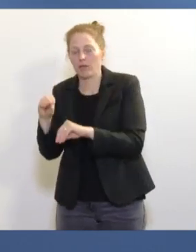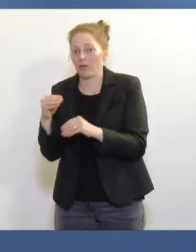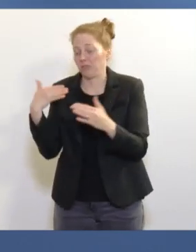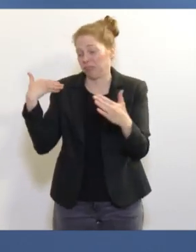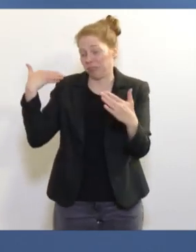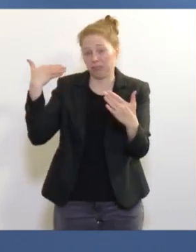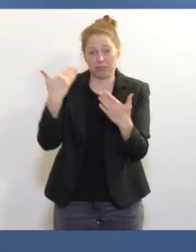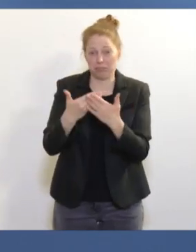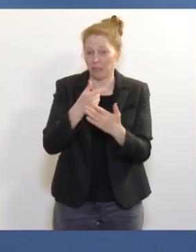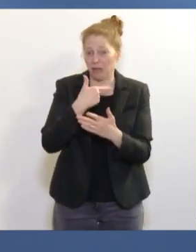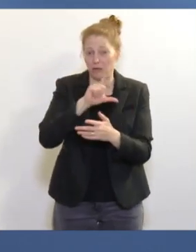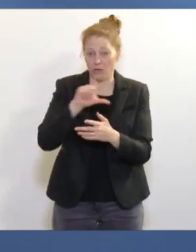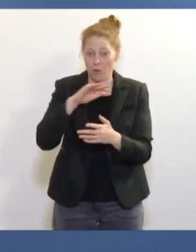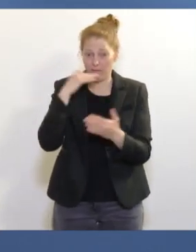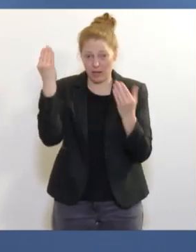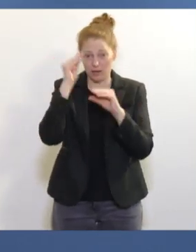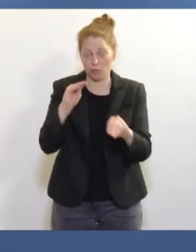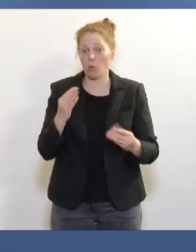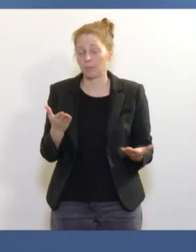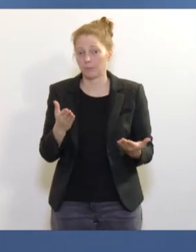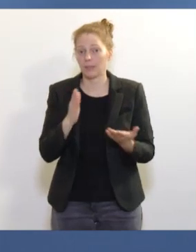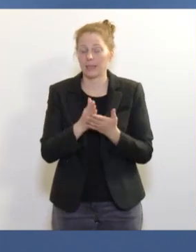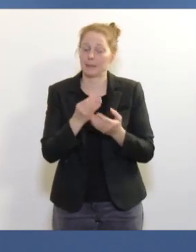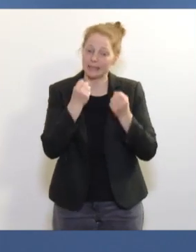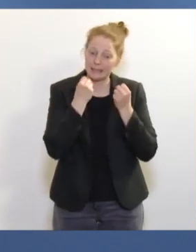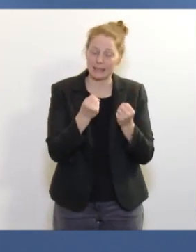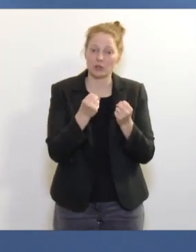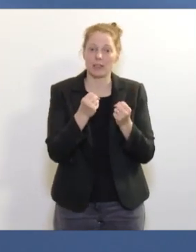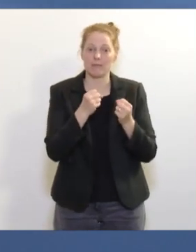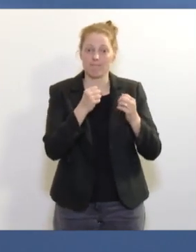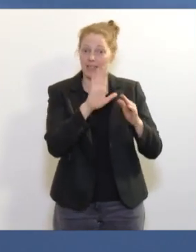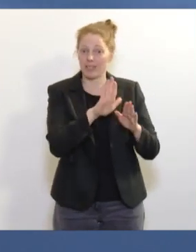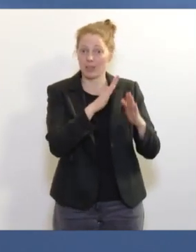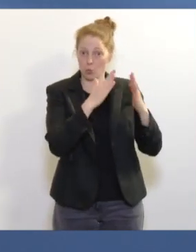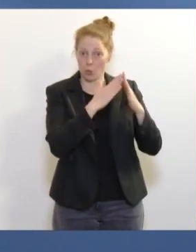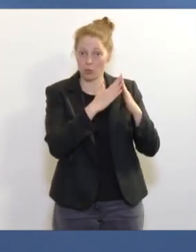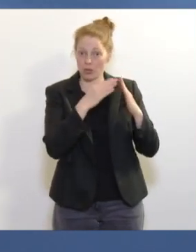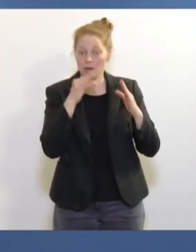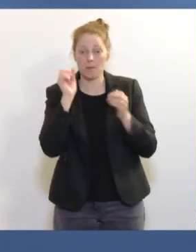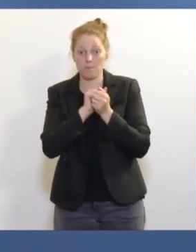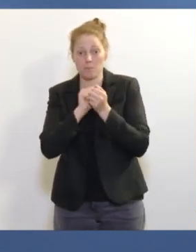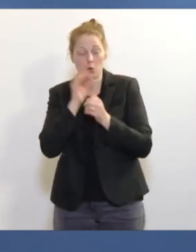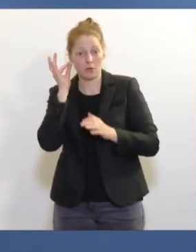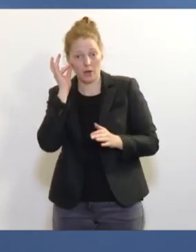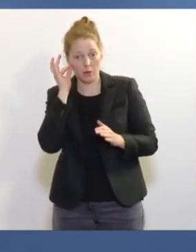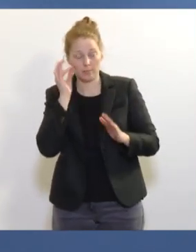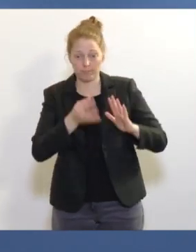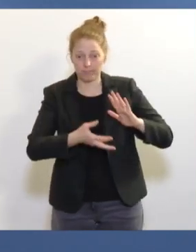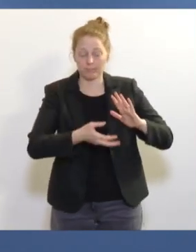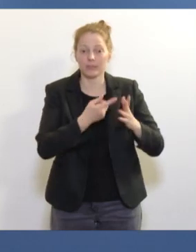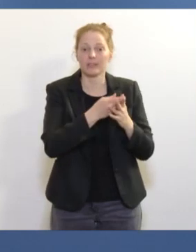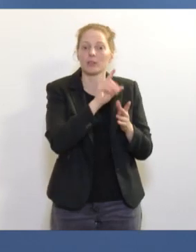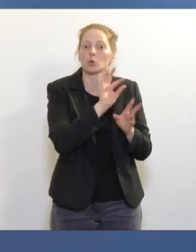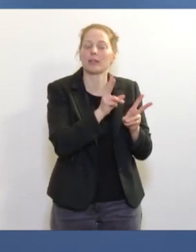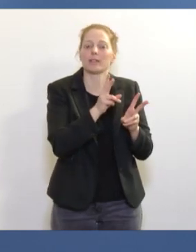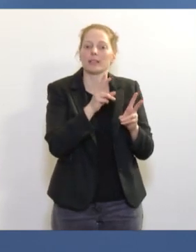letzten Wochen herausgehen haben. Wir werden ganz konkret so sehen, dass also der Freibetrag, den ich kann aufsetzen kann, wenn ich eine